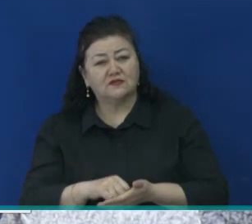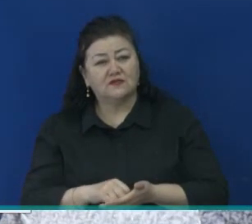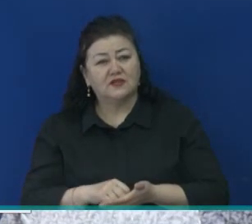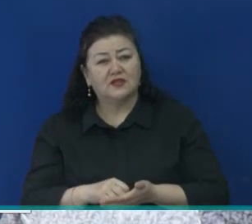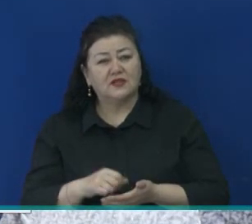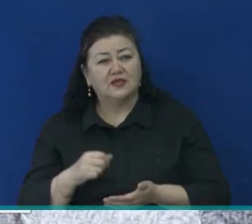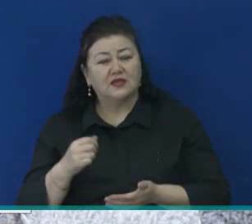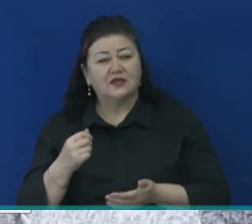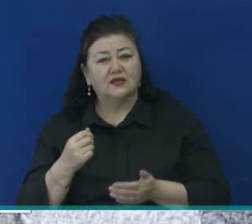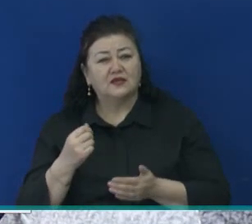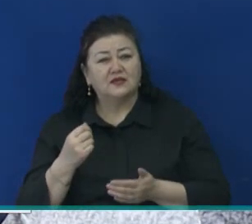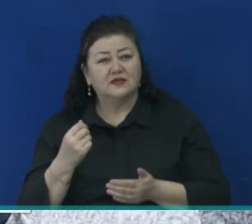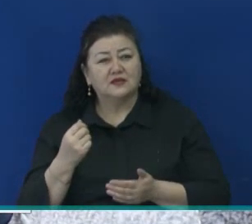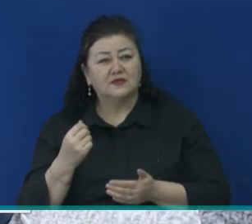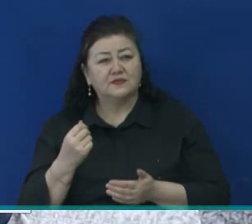1947 жылы қайтады.